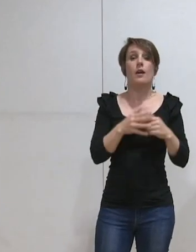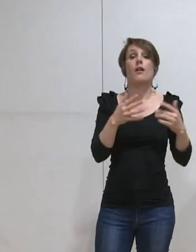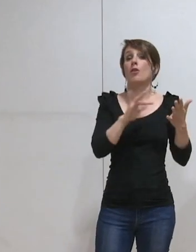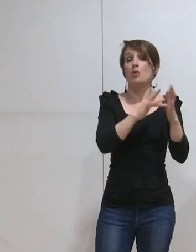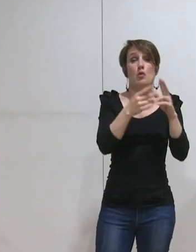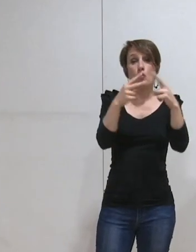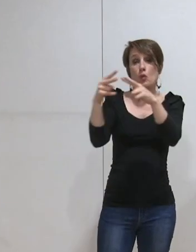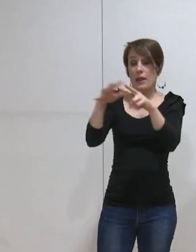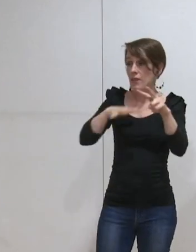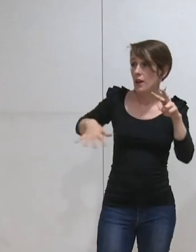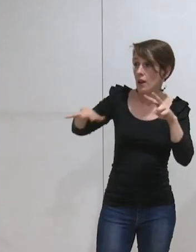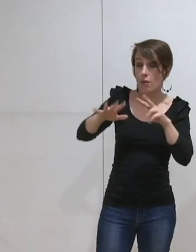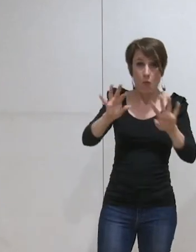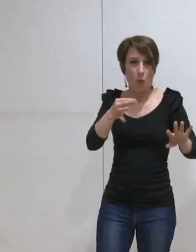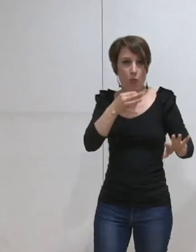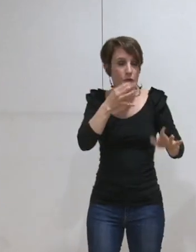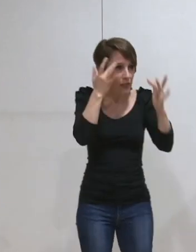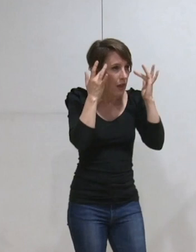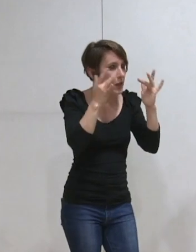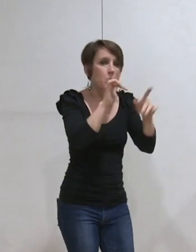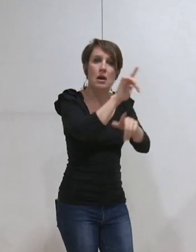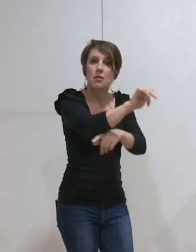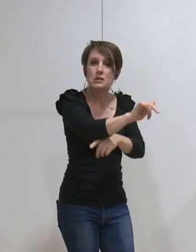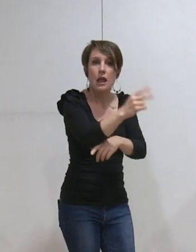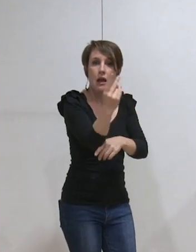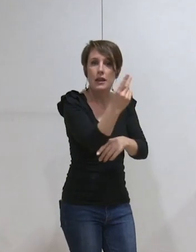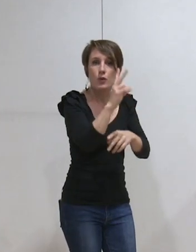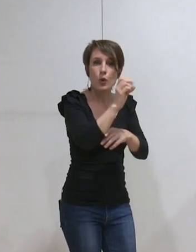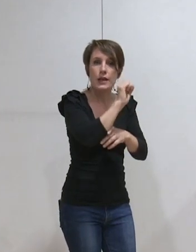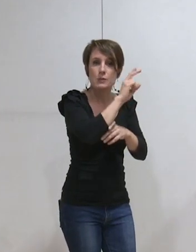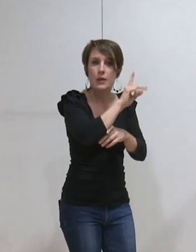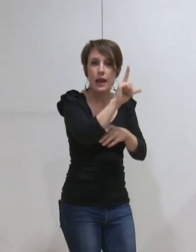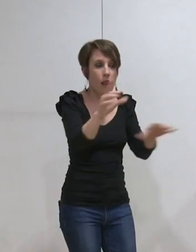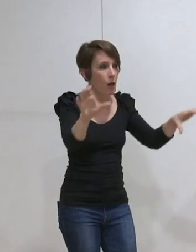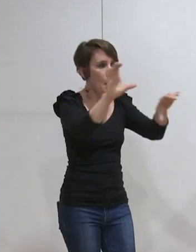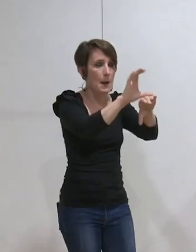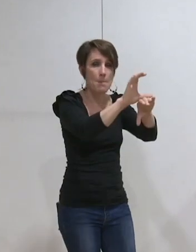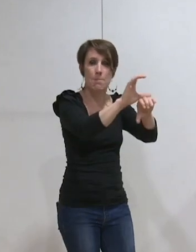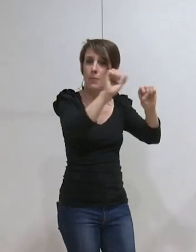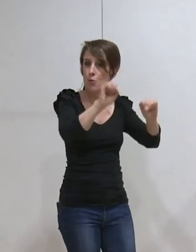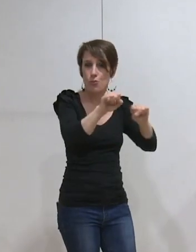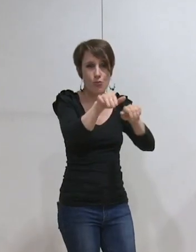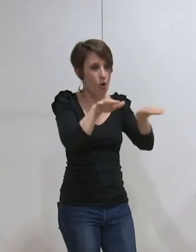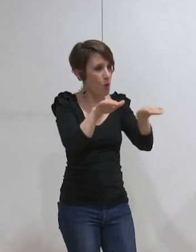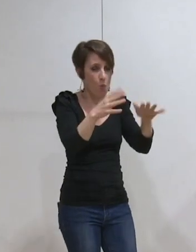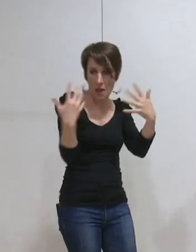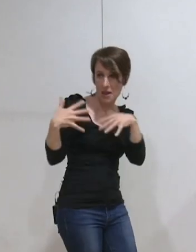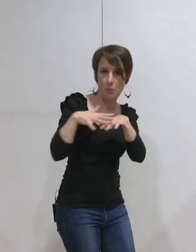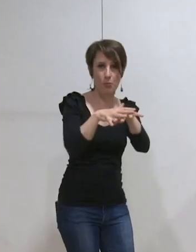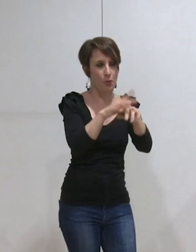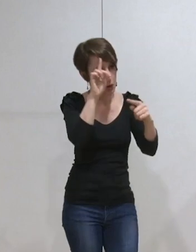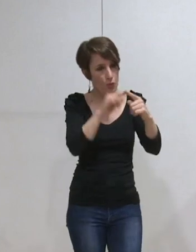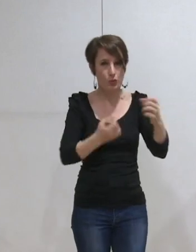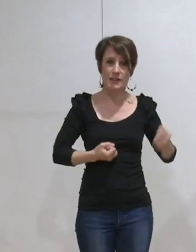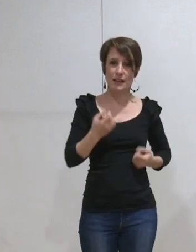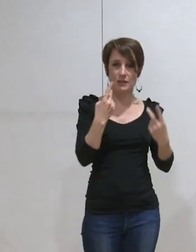bénéficient ainsi de l'expérience et du savoir-faire de la gestion des deux SPL et peuvent actualiser leurs moyens pour maintenir une qualité de service public de